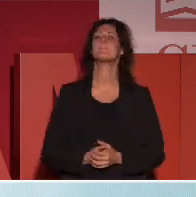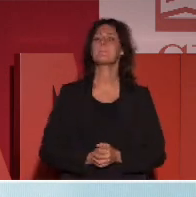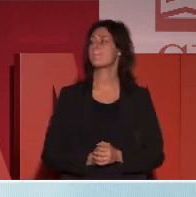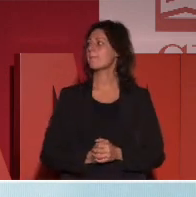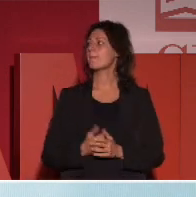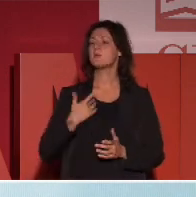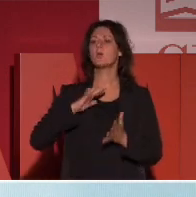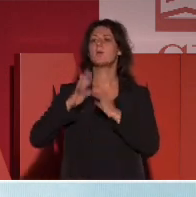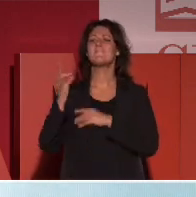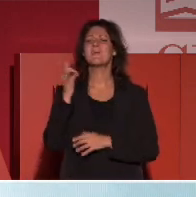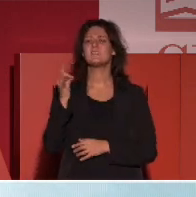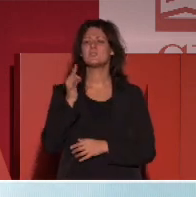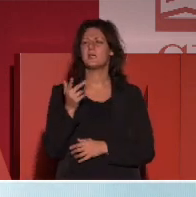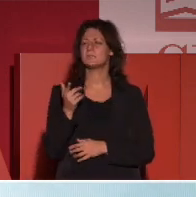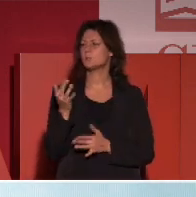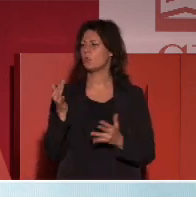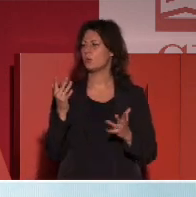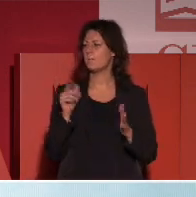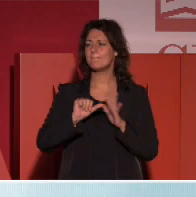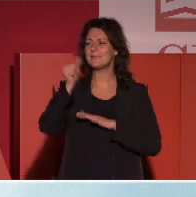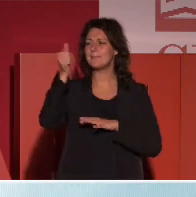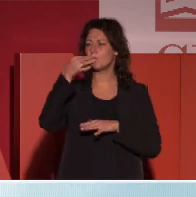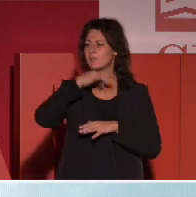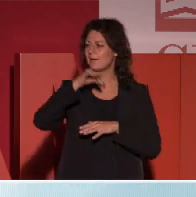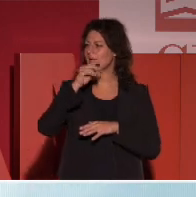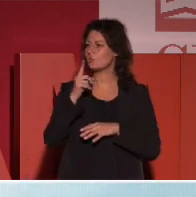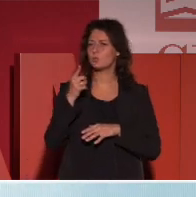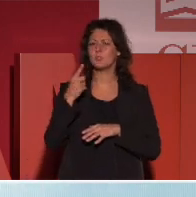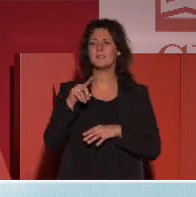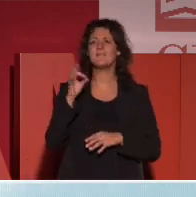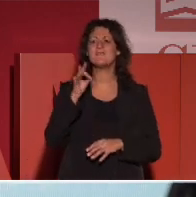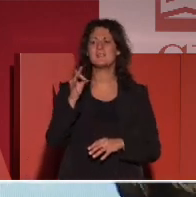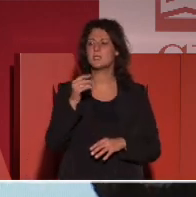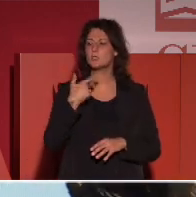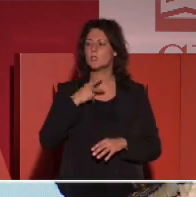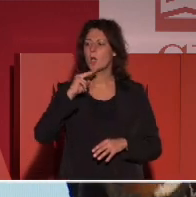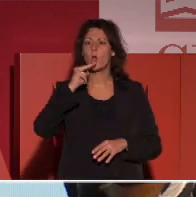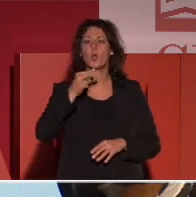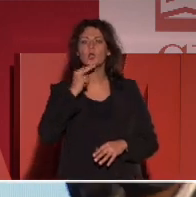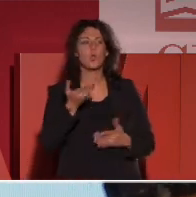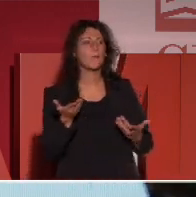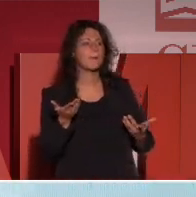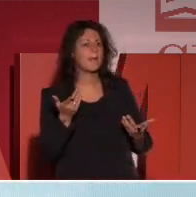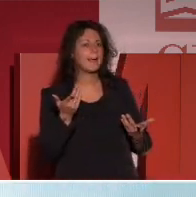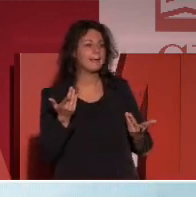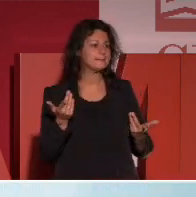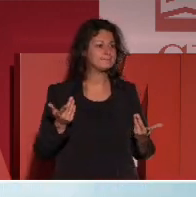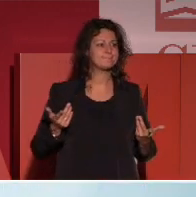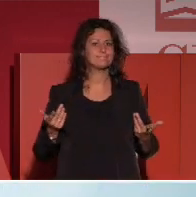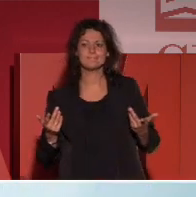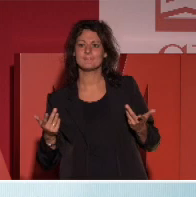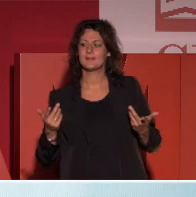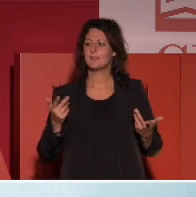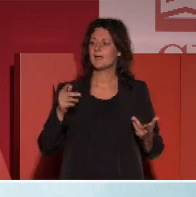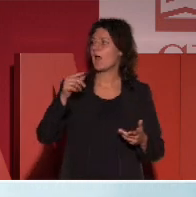francesco è il primo intervento diciamo interno perché con un cognome così si fa fatica nella vita perché se ti pronuncia non